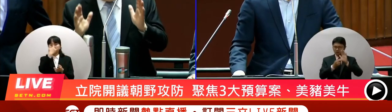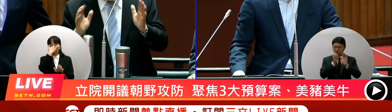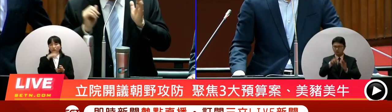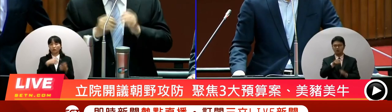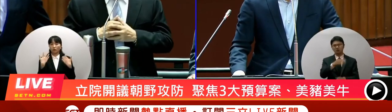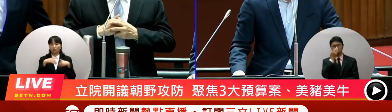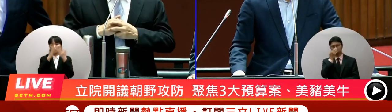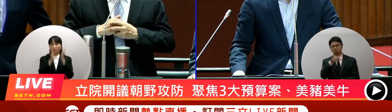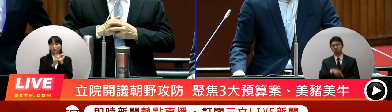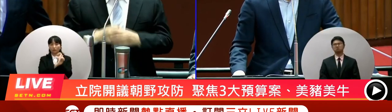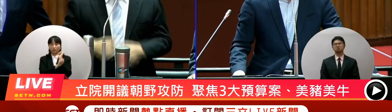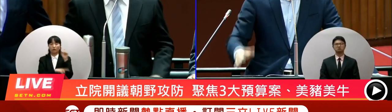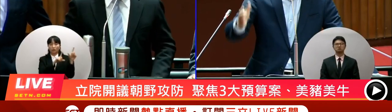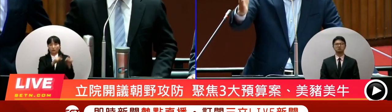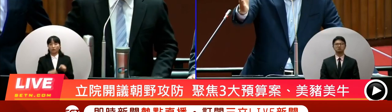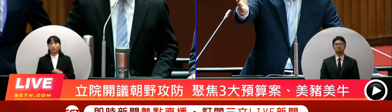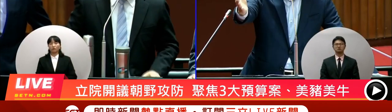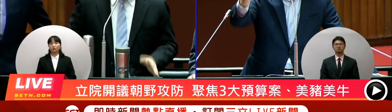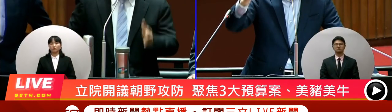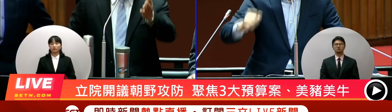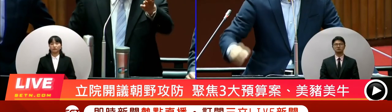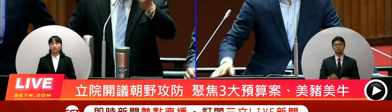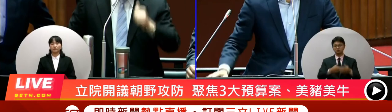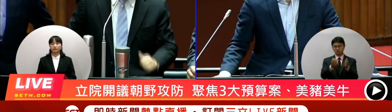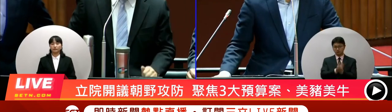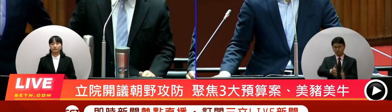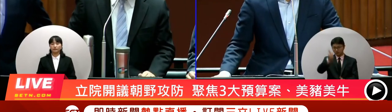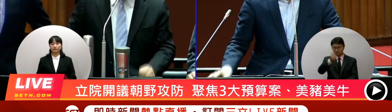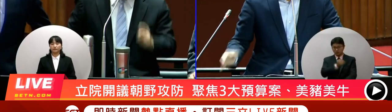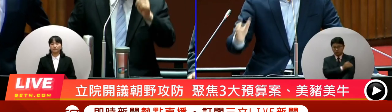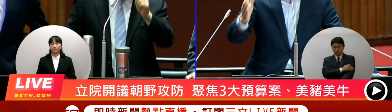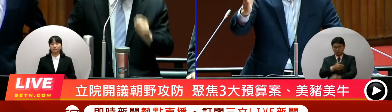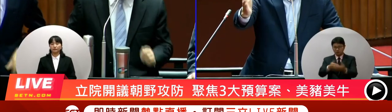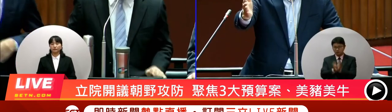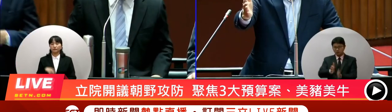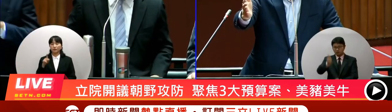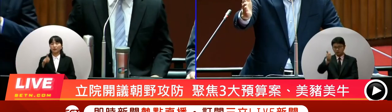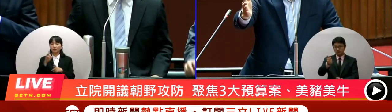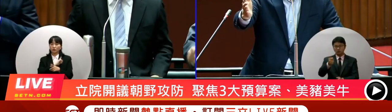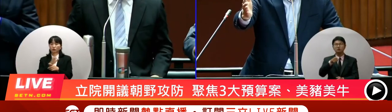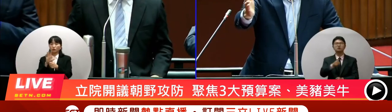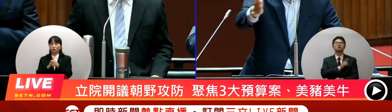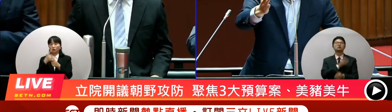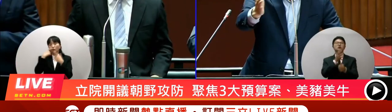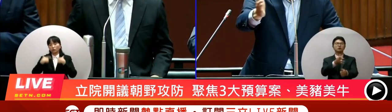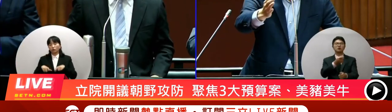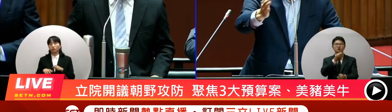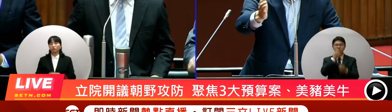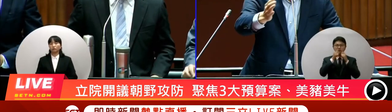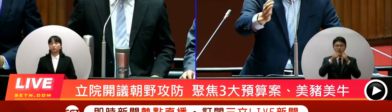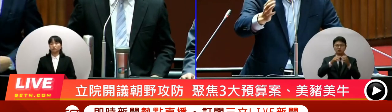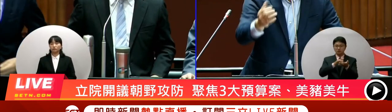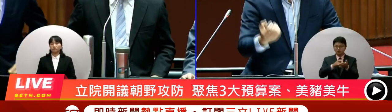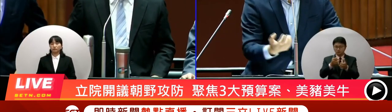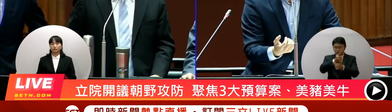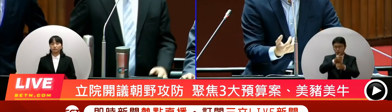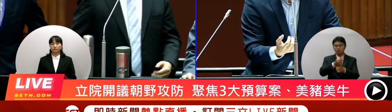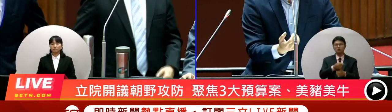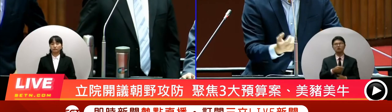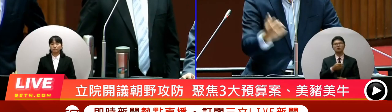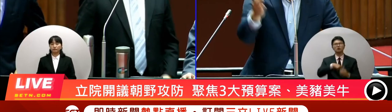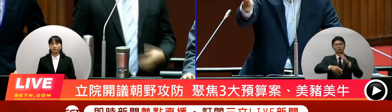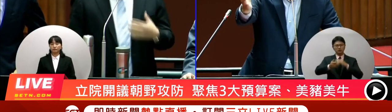都依照法律规定 部长 这个 陈部长 委员你还是学法律的 院长你可能对细节政策怎么